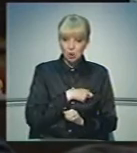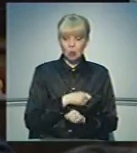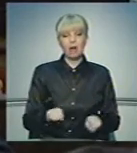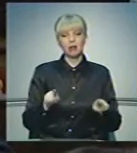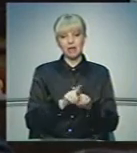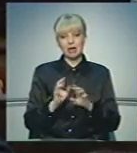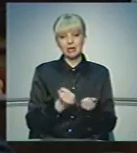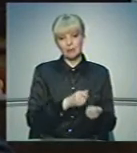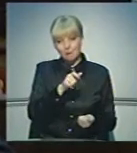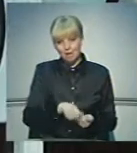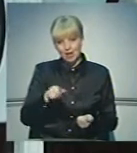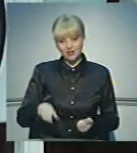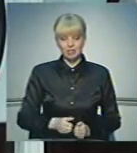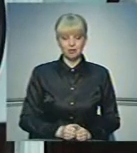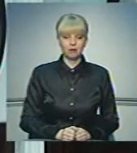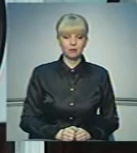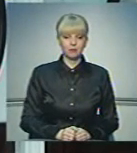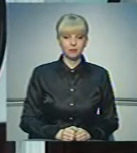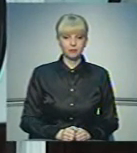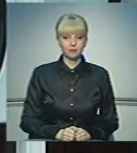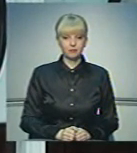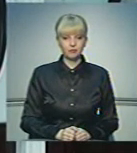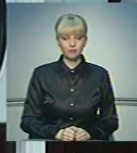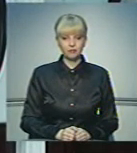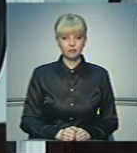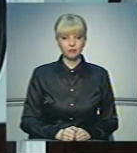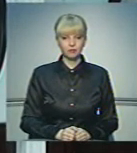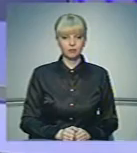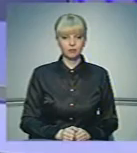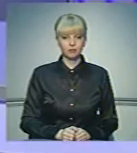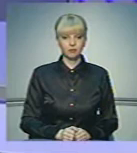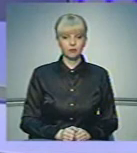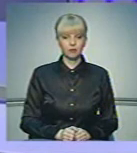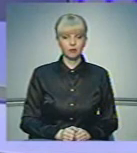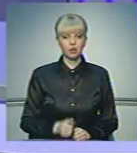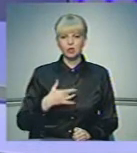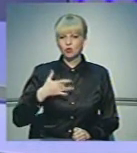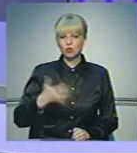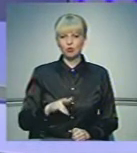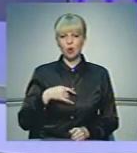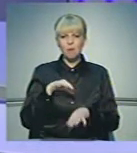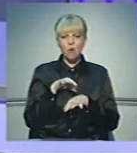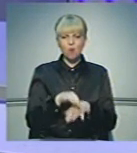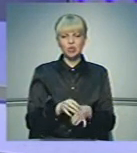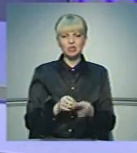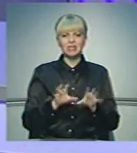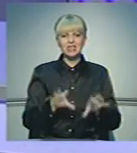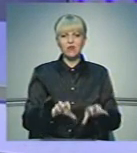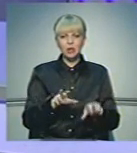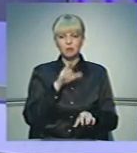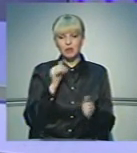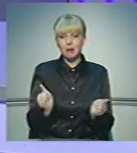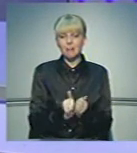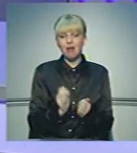так і перевізників. Петро Голопапа, Назар Волошенюк, телеканал «Буковина». Жорстоке поводження з тваринами. У Чернівцях